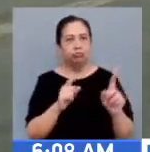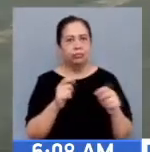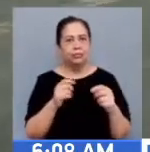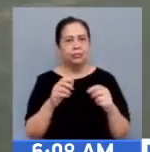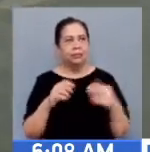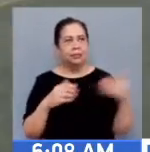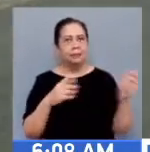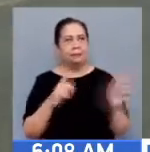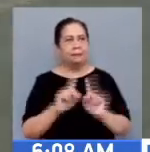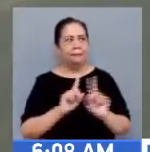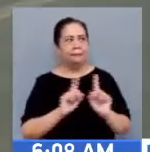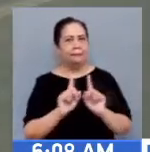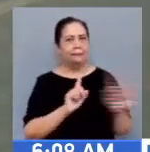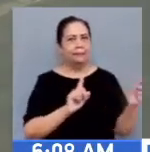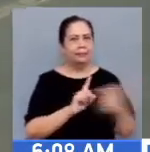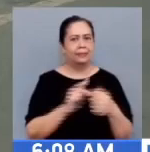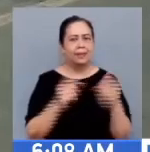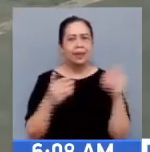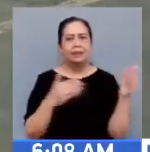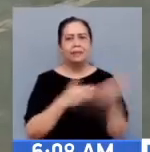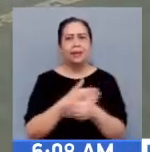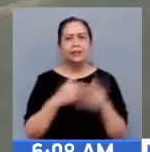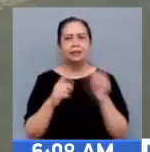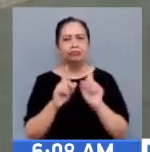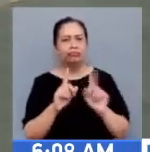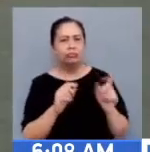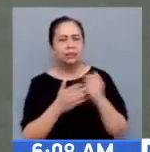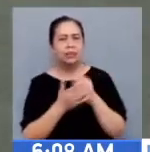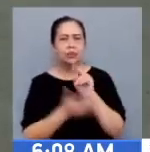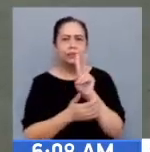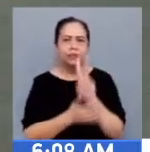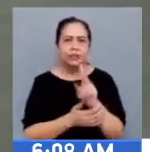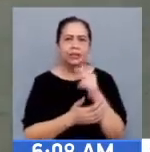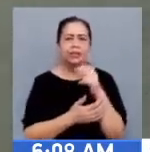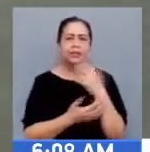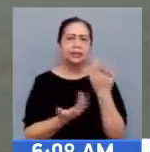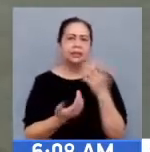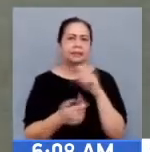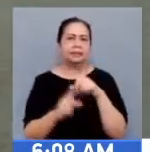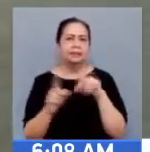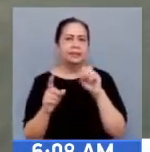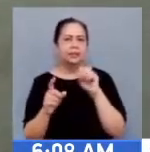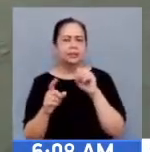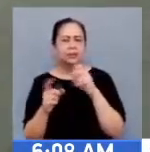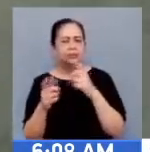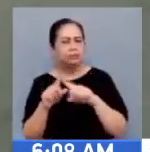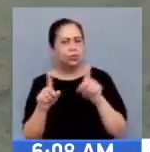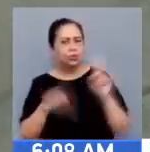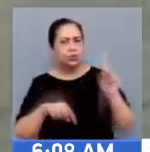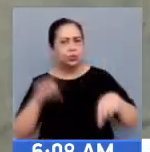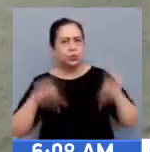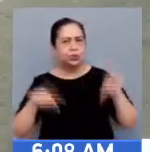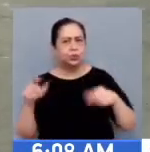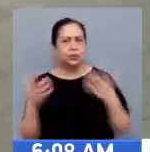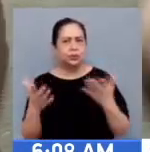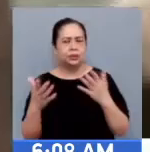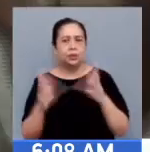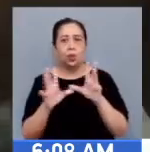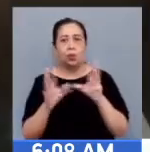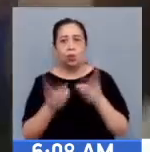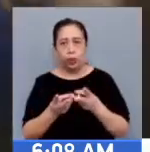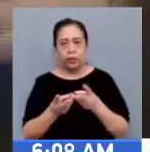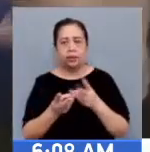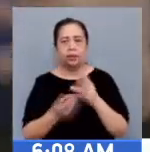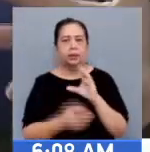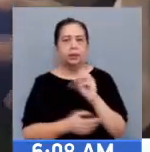mga sasakyan, no, ng pampasahero, may UV Express din. Kanya-kanya dito eh, kaya talagang dito po sa Commonwealth Avenue,